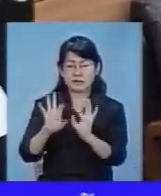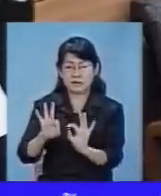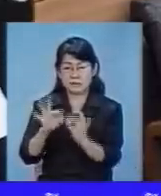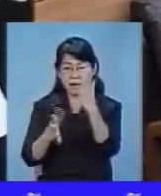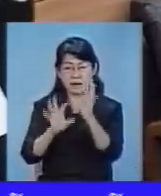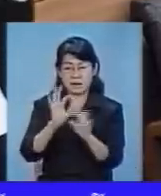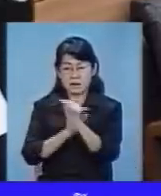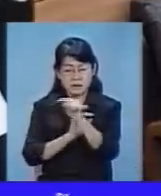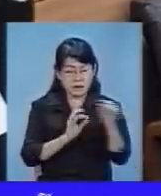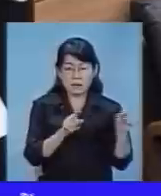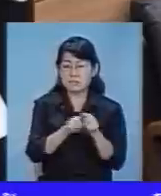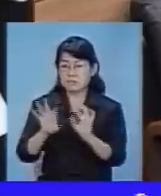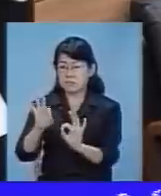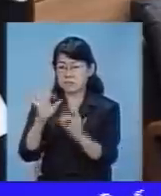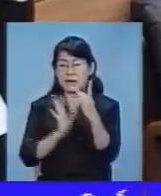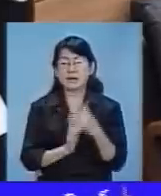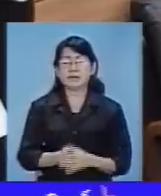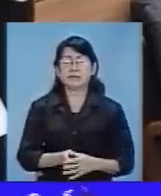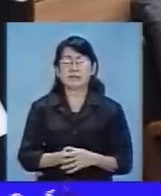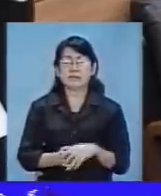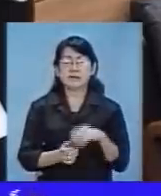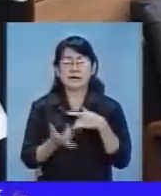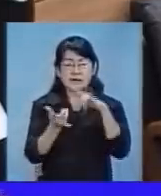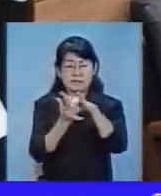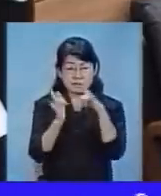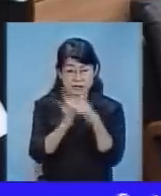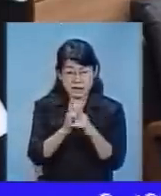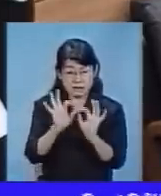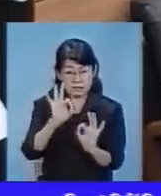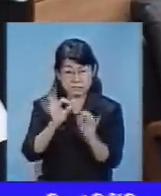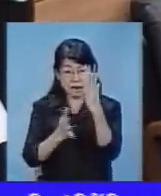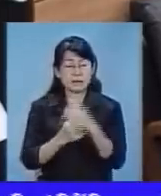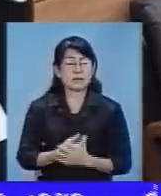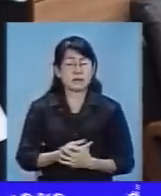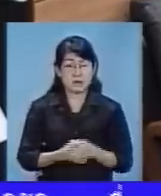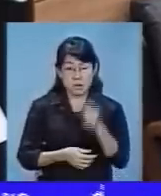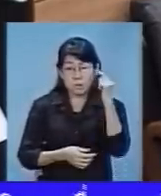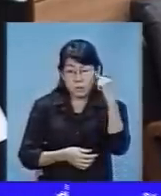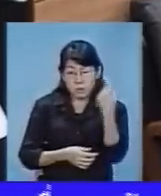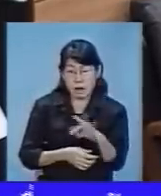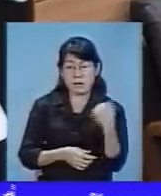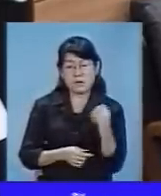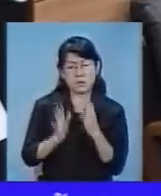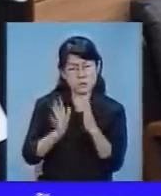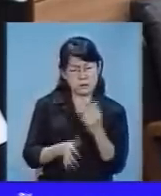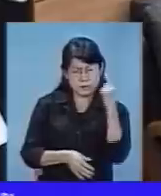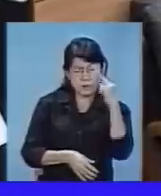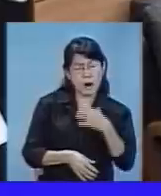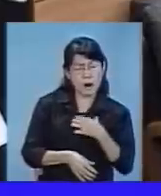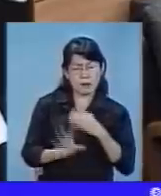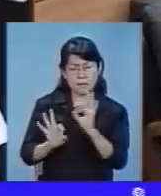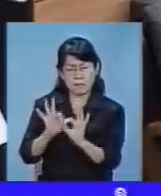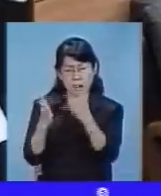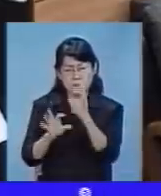2-3 ครั้งเนี่ยที่เซ็นทรัลถามว่าเมื่อรู้ว่ามีคนกระทำงั้น 2-3 ครั้งเนี่ยทำไมไม่เตรียมรถล่ะ